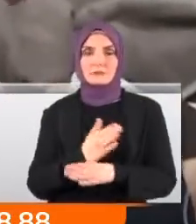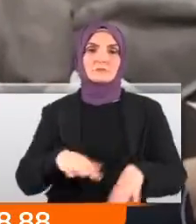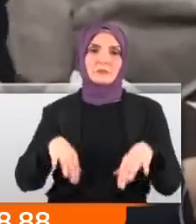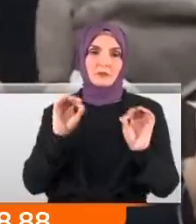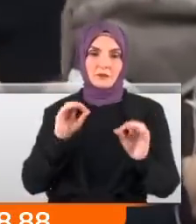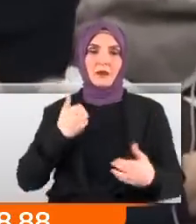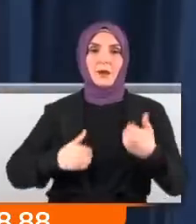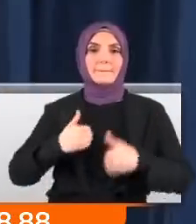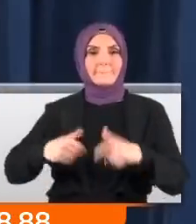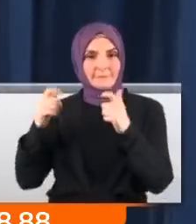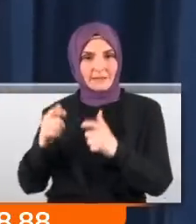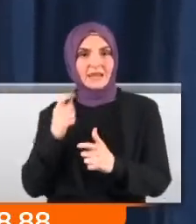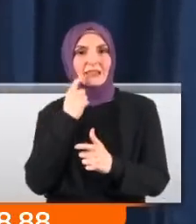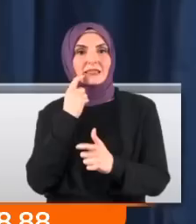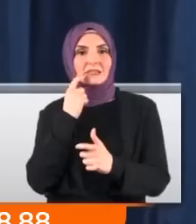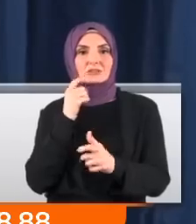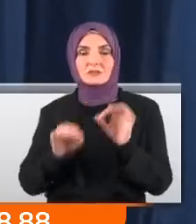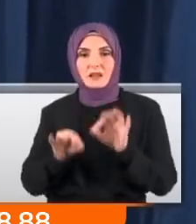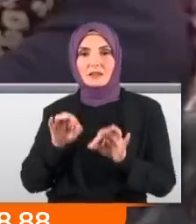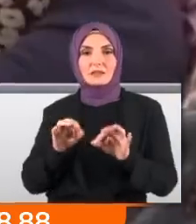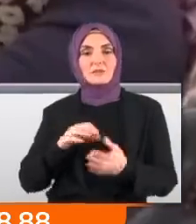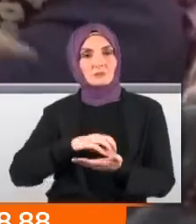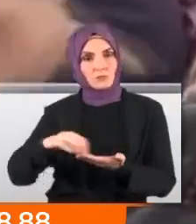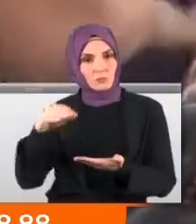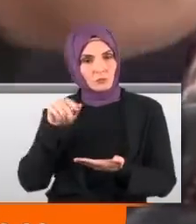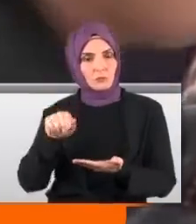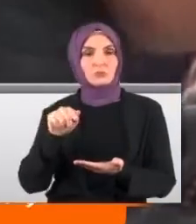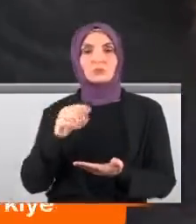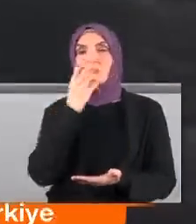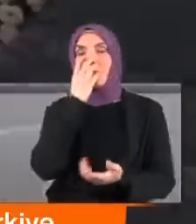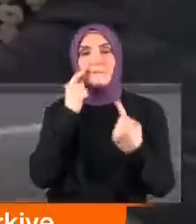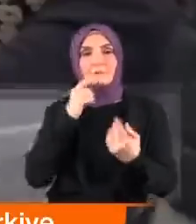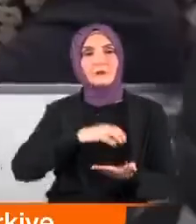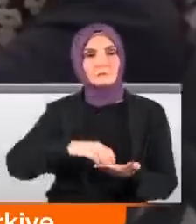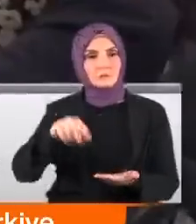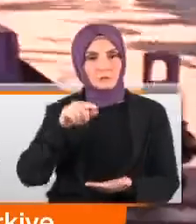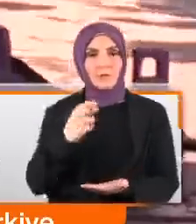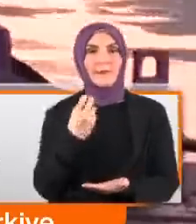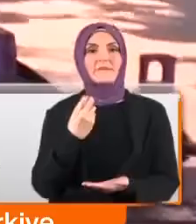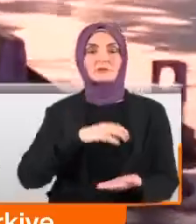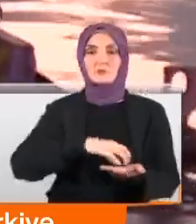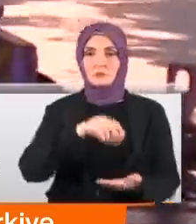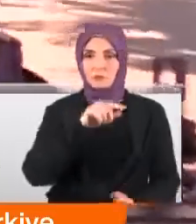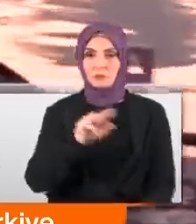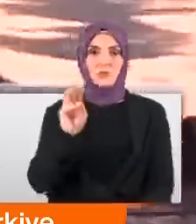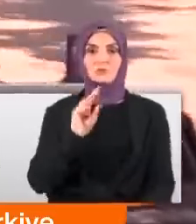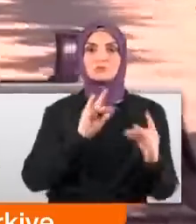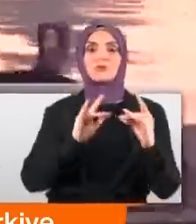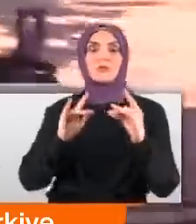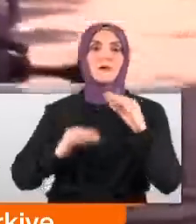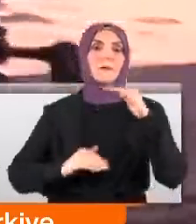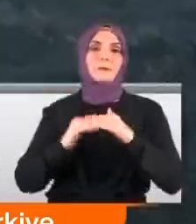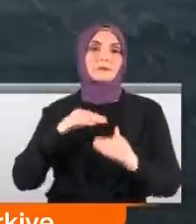diş tedavi üniteleri, yoğun bakımla enfeksiyon odalarının da bulunduğu en az 30 yatak kapasiteli askeri